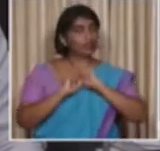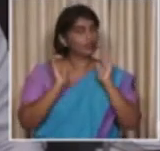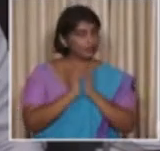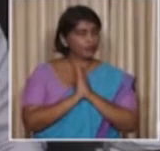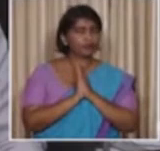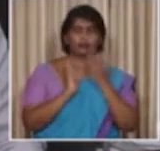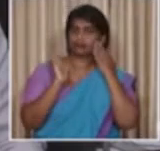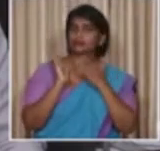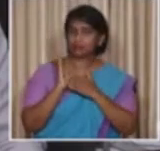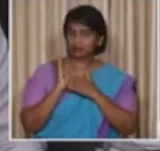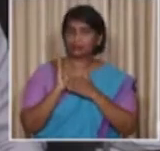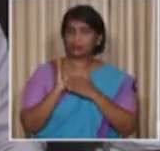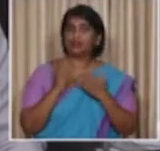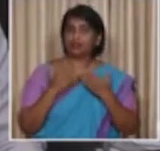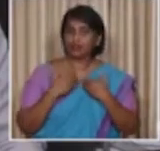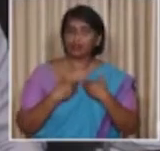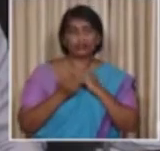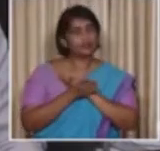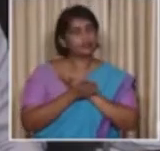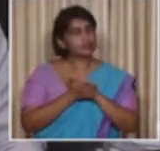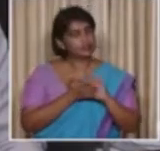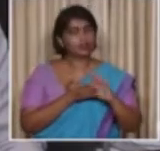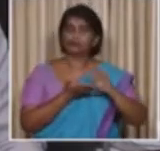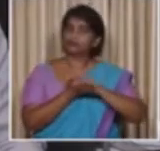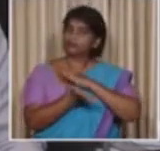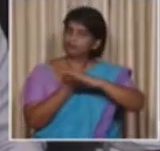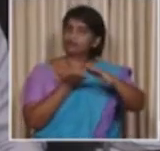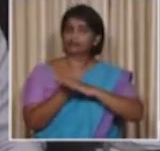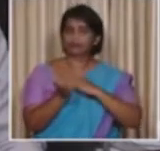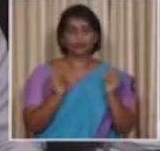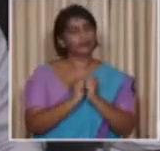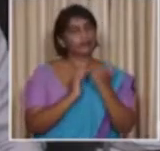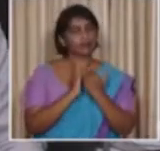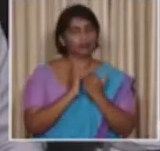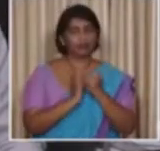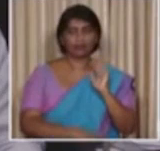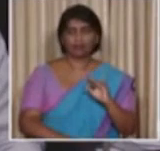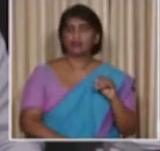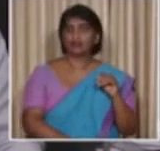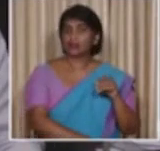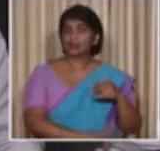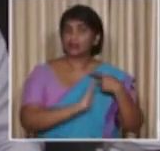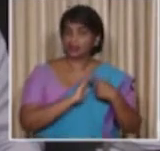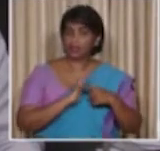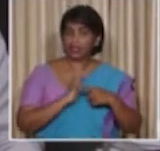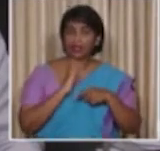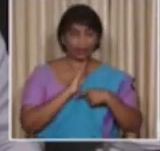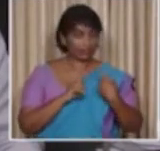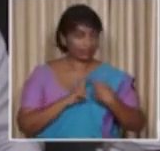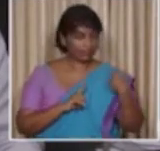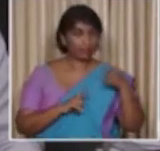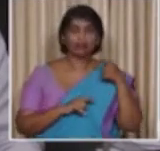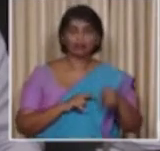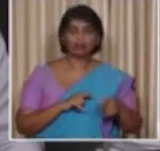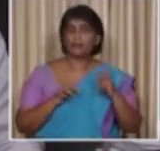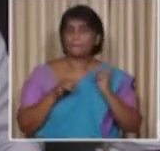සියල්ල සැලකිල්ලට ගත්තාම අපි සාමකාමී සහජීවනයෙන් යුතු වැඩපිළිවෙලකු යා යුත්තේ මේ රට දියුණු කරන්න නම්, ඔය